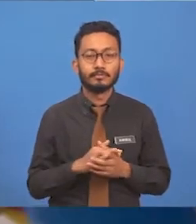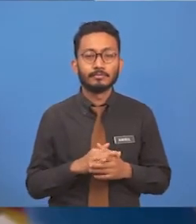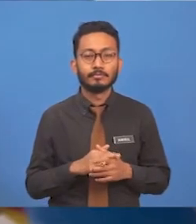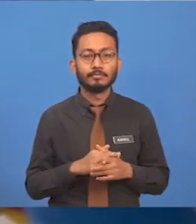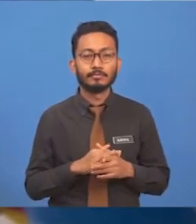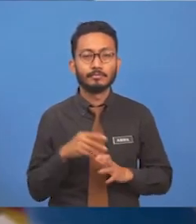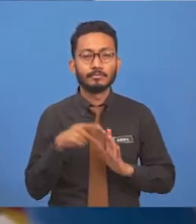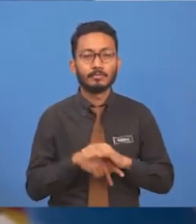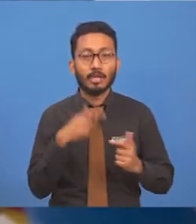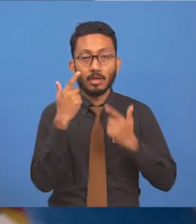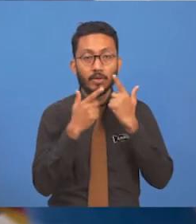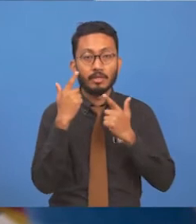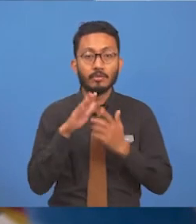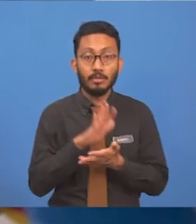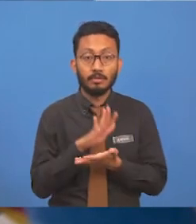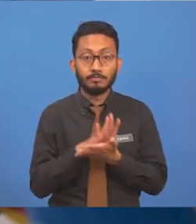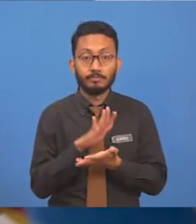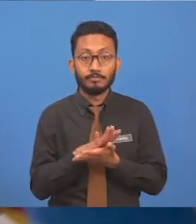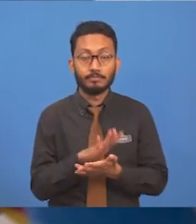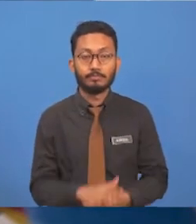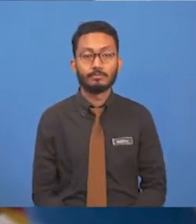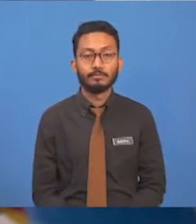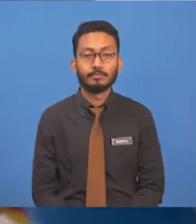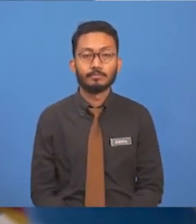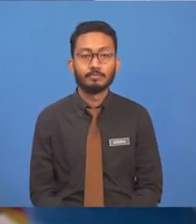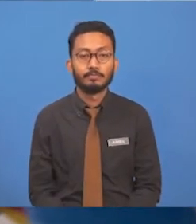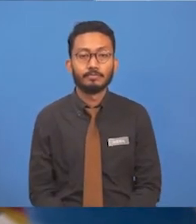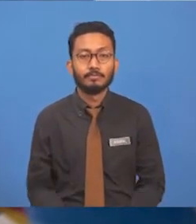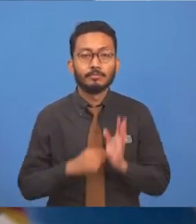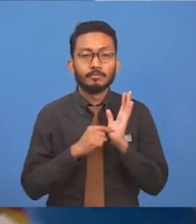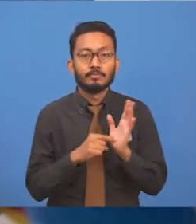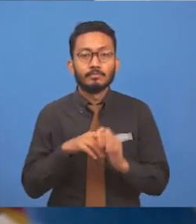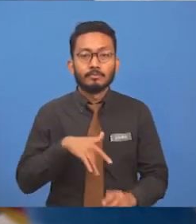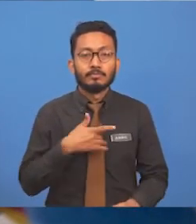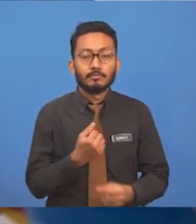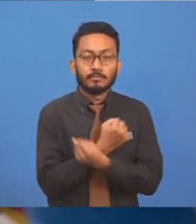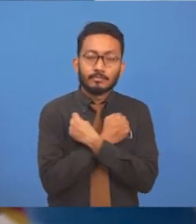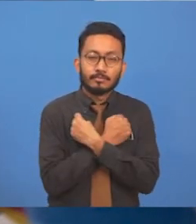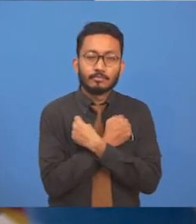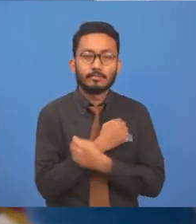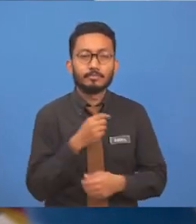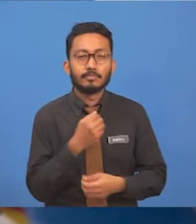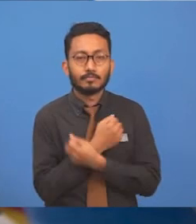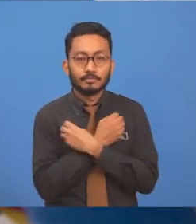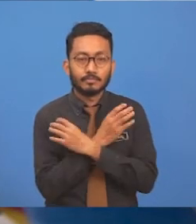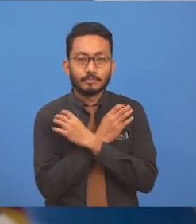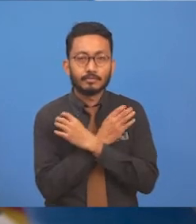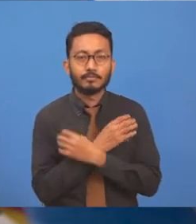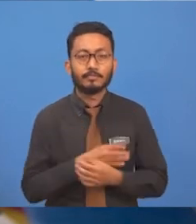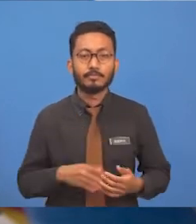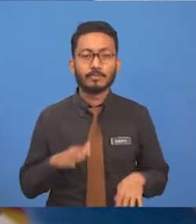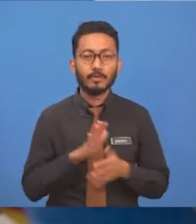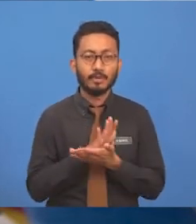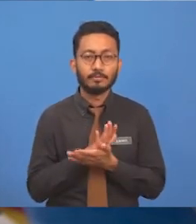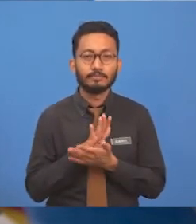hormat akan mewujudkan perasaan sayang dan cinta kepada sekolah dan melawan warga sekolah